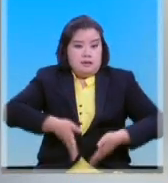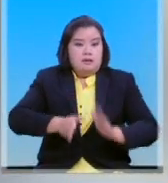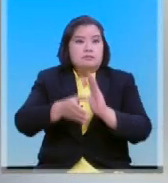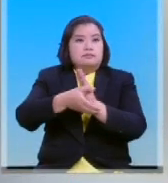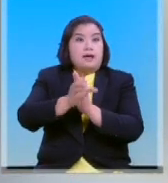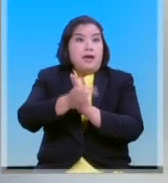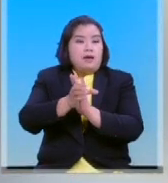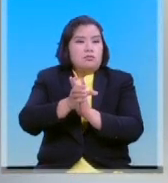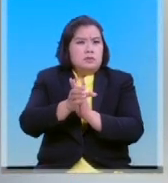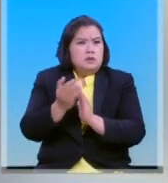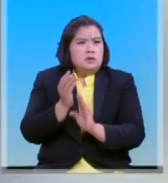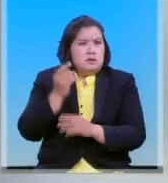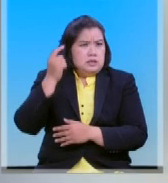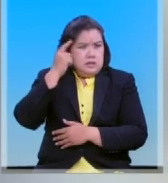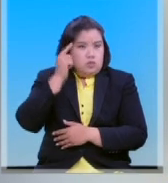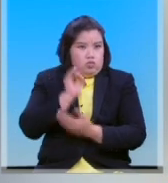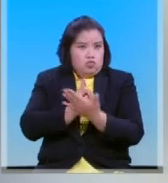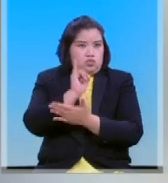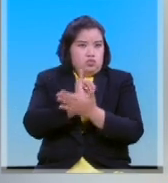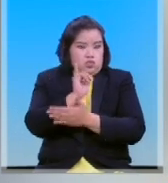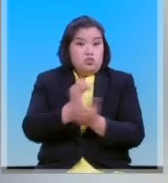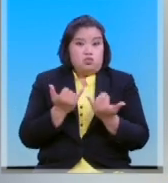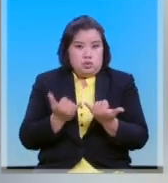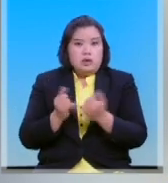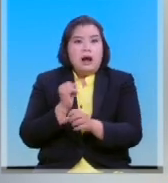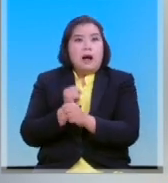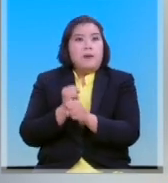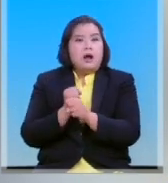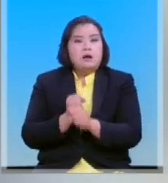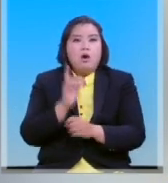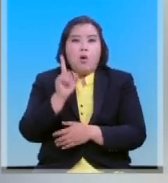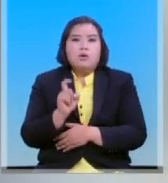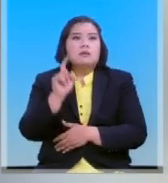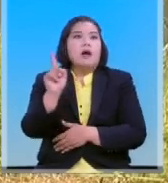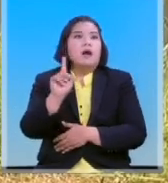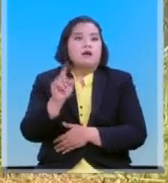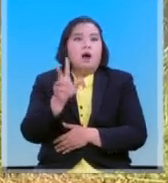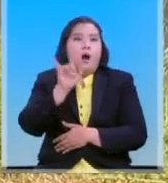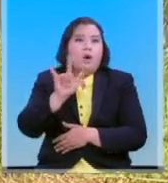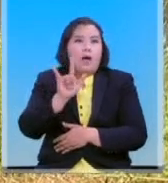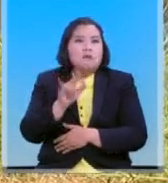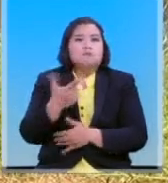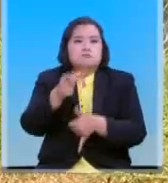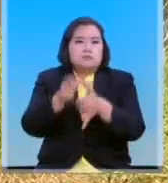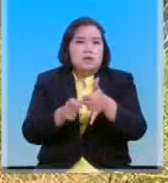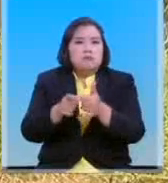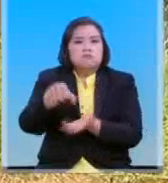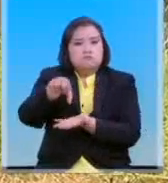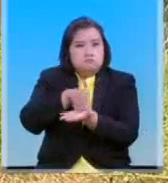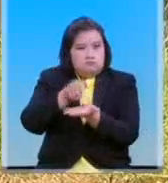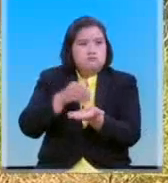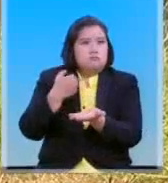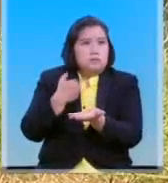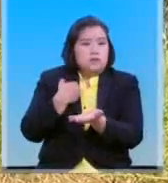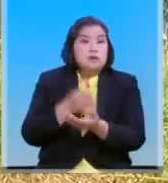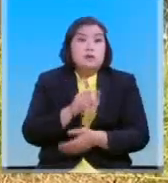าดการเอาไว้ก่อนหน้านี้แล้วก็อยู่ในระหว่างการประสานข้อมูลผู้เสียชีวิตจากญาติด้วย เบื้องต้นเนี่ยนะครับทราบว่าผู้เสียชีวิตเป็นคนงาน